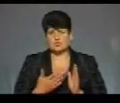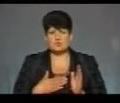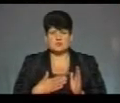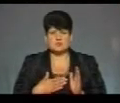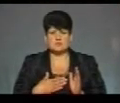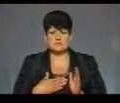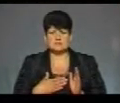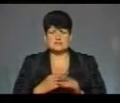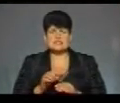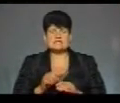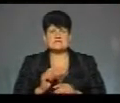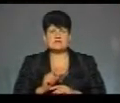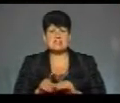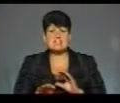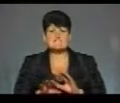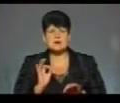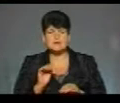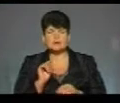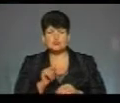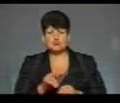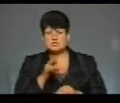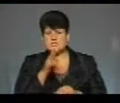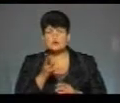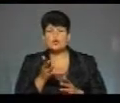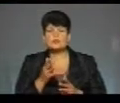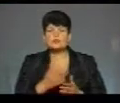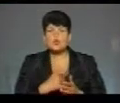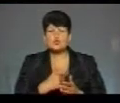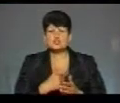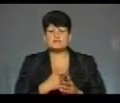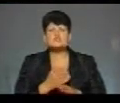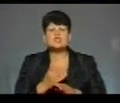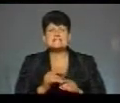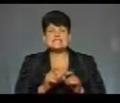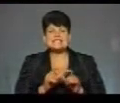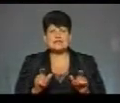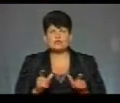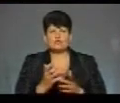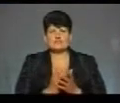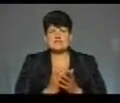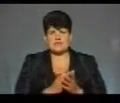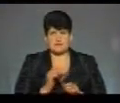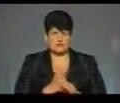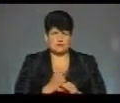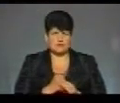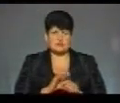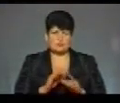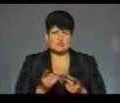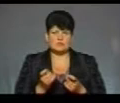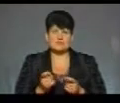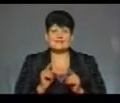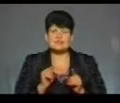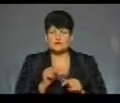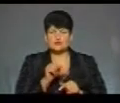– це вибрати ту частину, з якою він хоче заключити контракт на проходження служби в резерві, і в подальшому буде залучатися тільки до